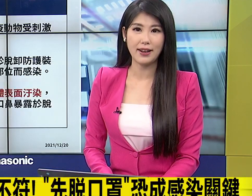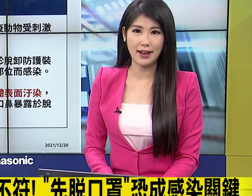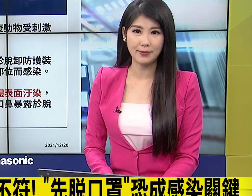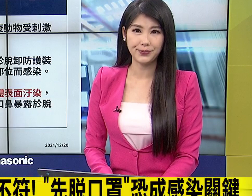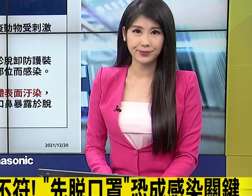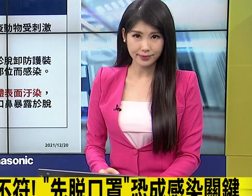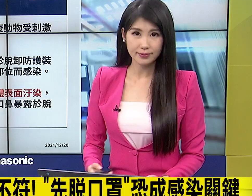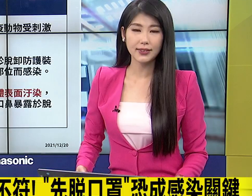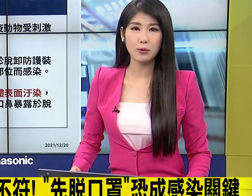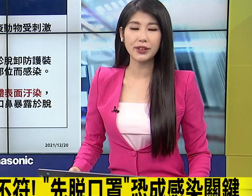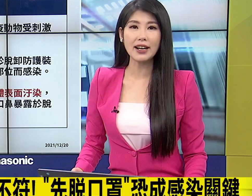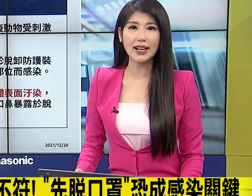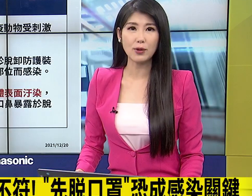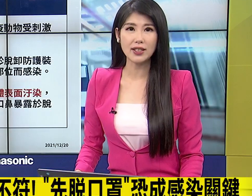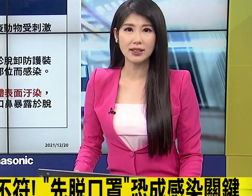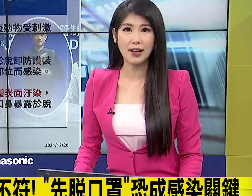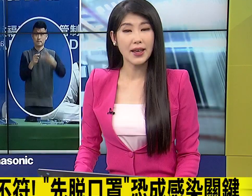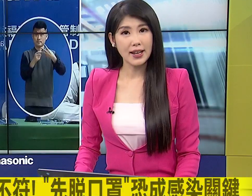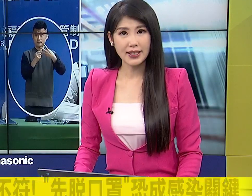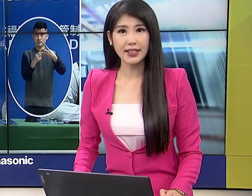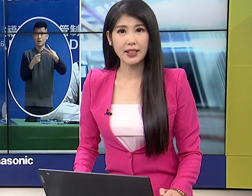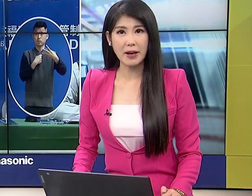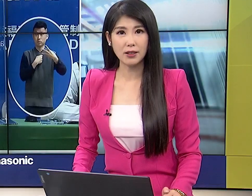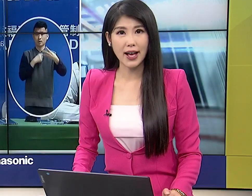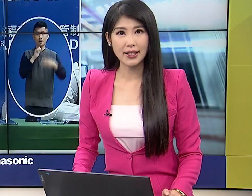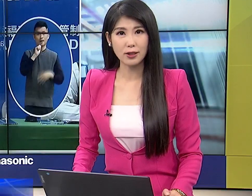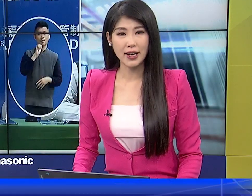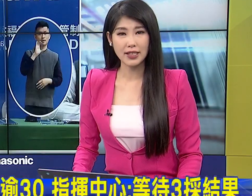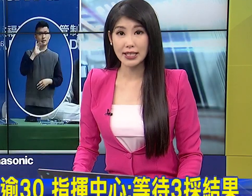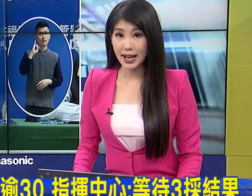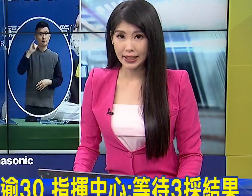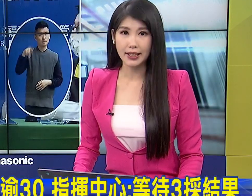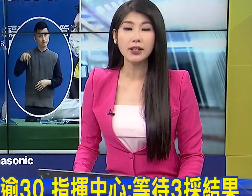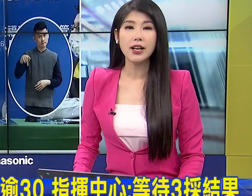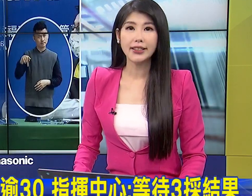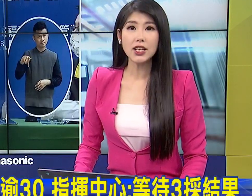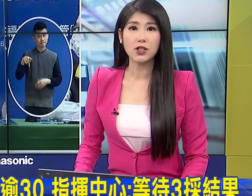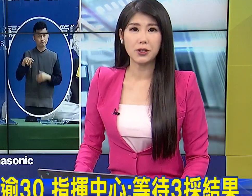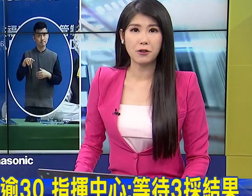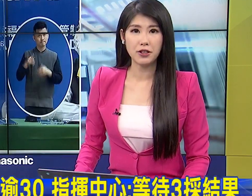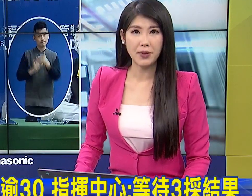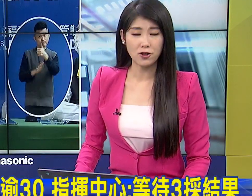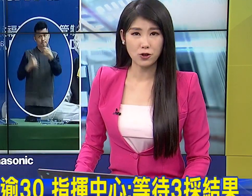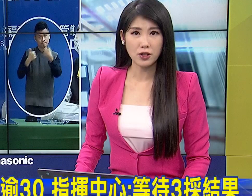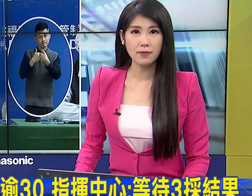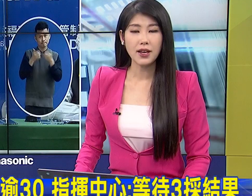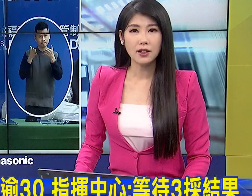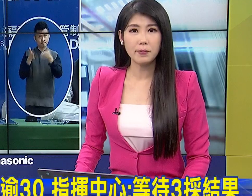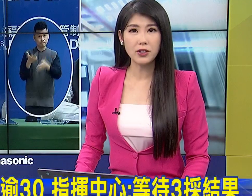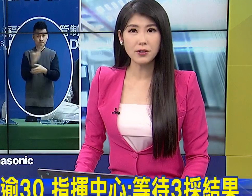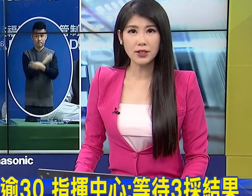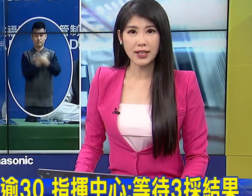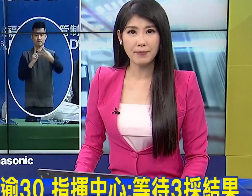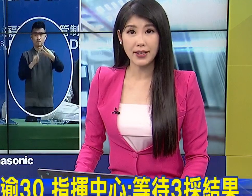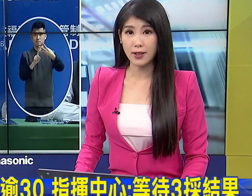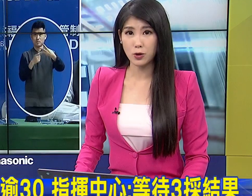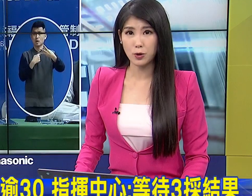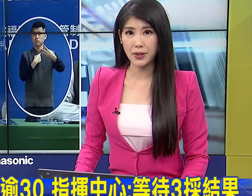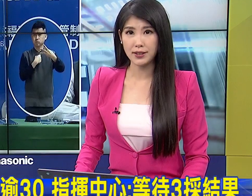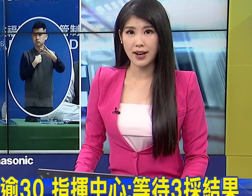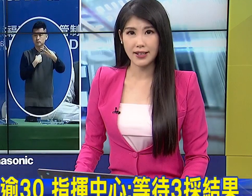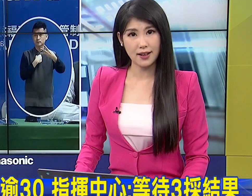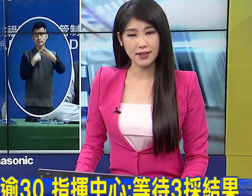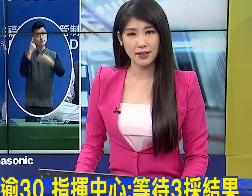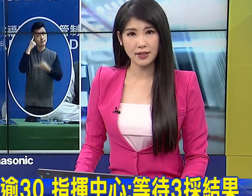有关联。我当然来关心了，今天的本土案例虽然是嘉陵，但指挥中心表示说有民众之前被验